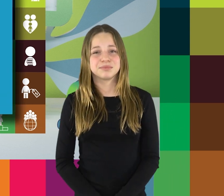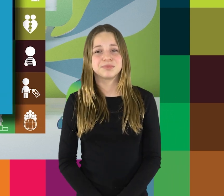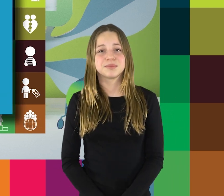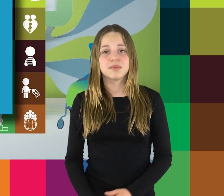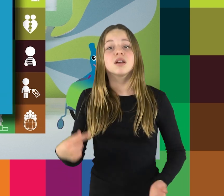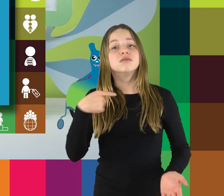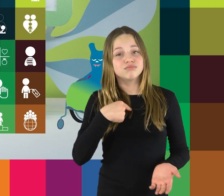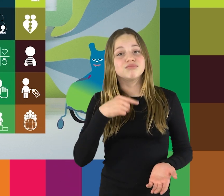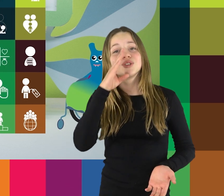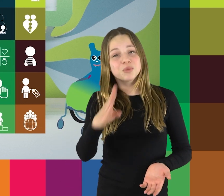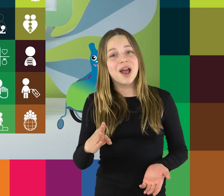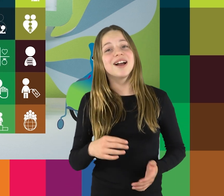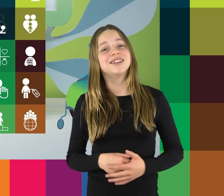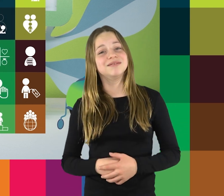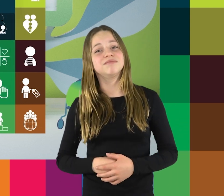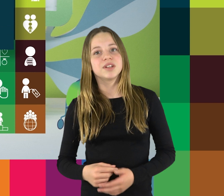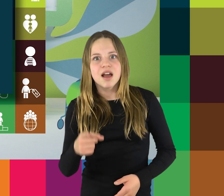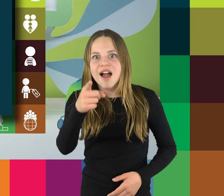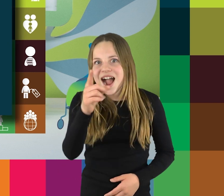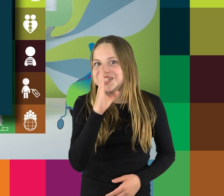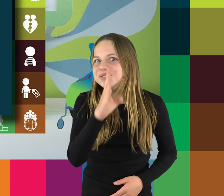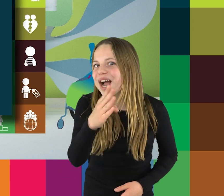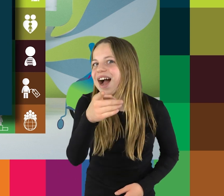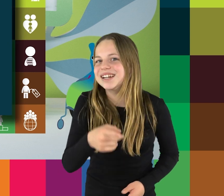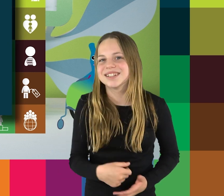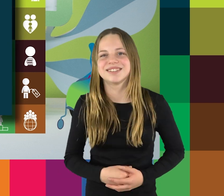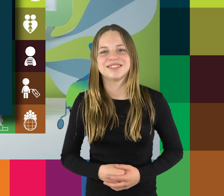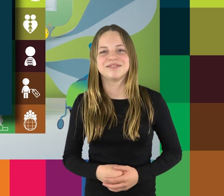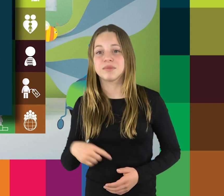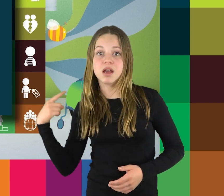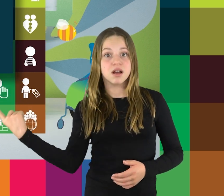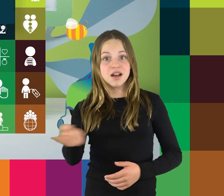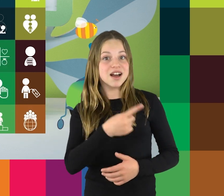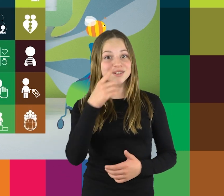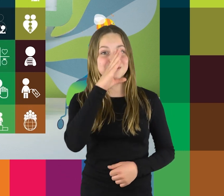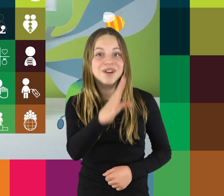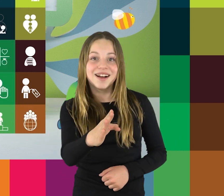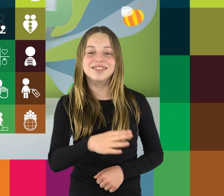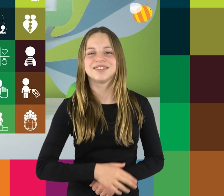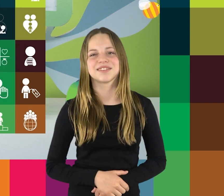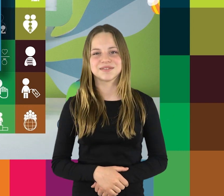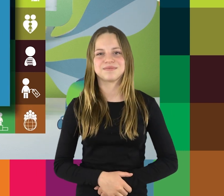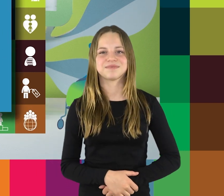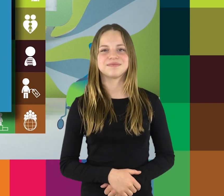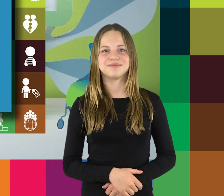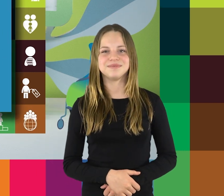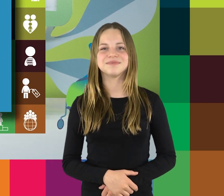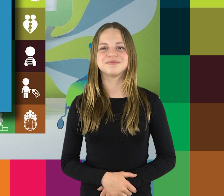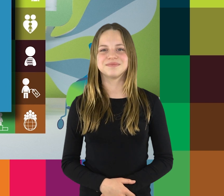J'ai des droits, tu as des droits, on a tous des droits.